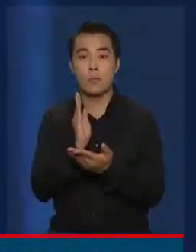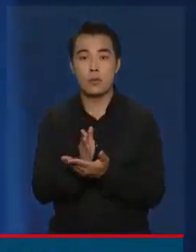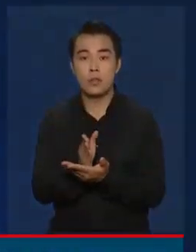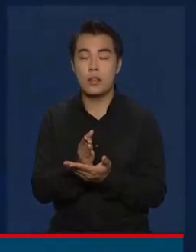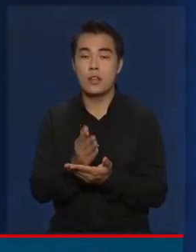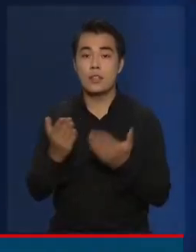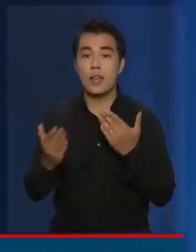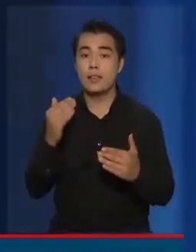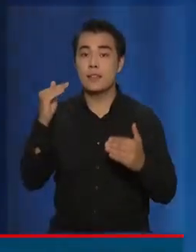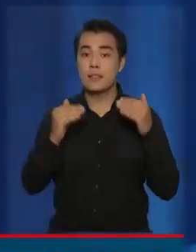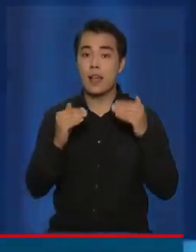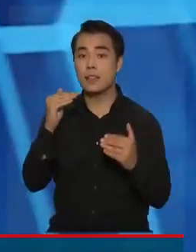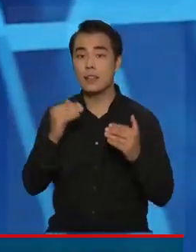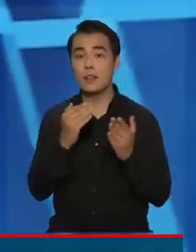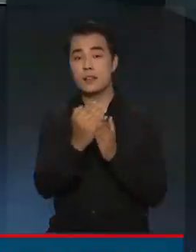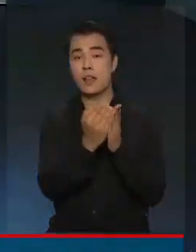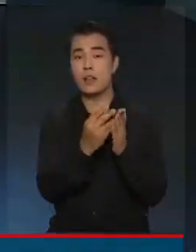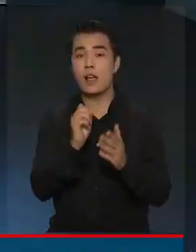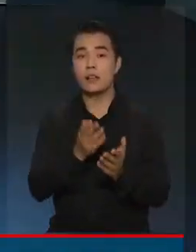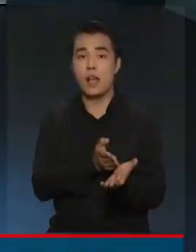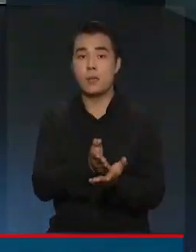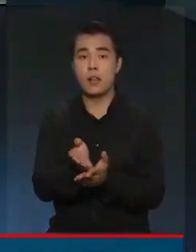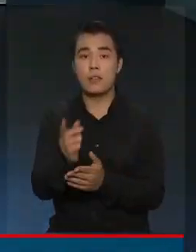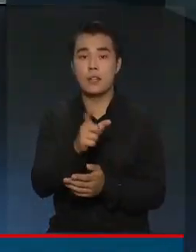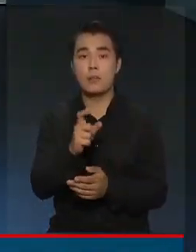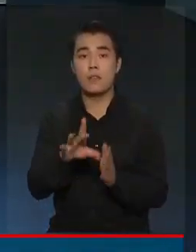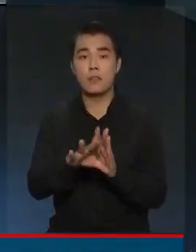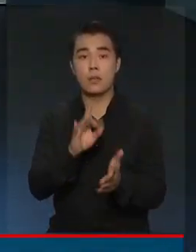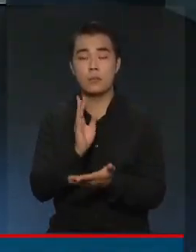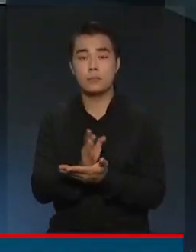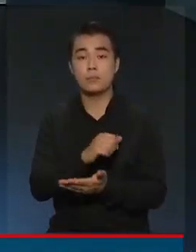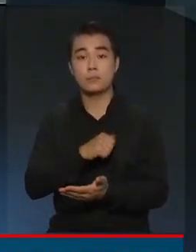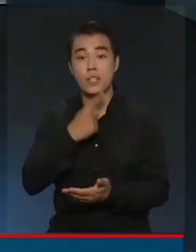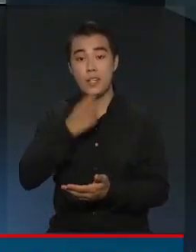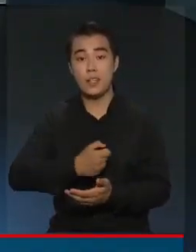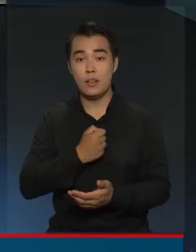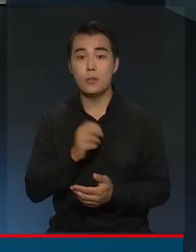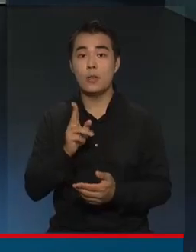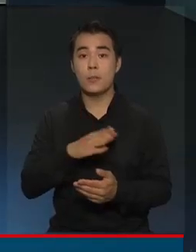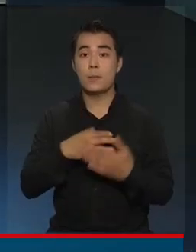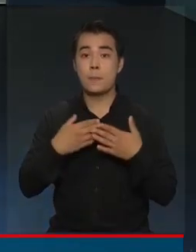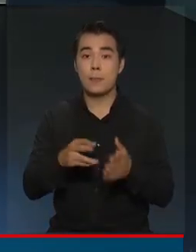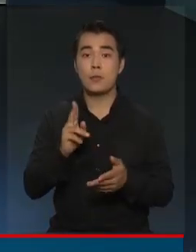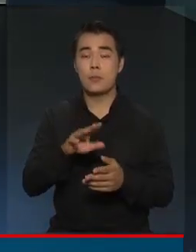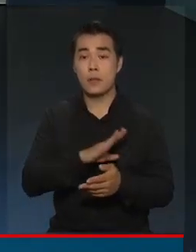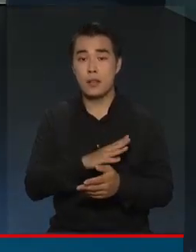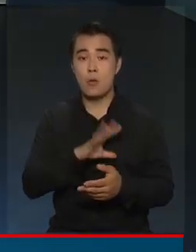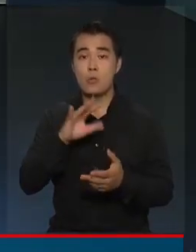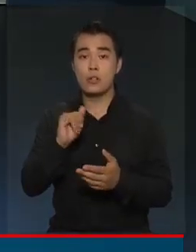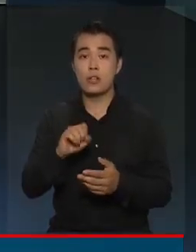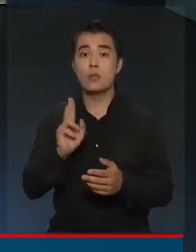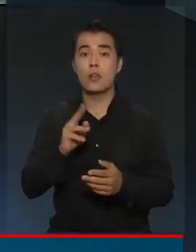Есть ли статистика, какие направления ребята выбирают? То есть они служат, и они уже у себя в голове проигрывают, да, допустим,